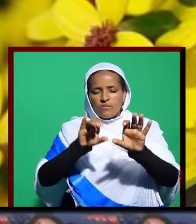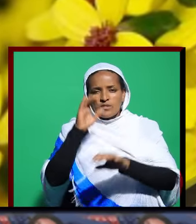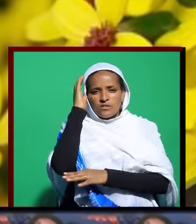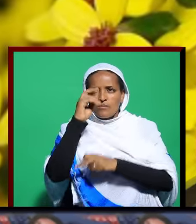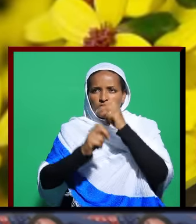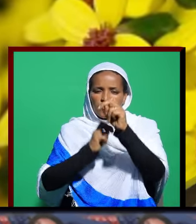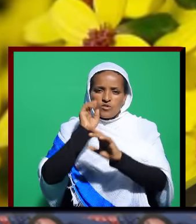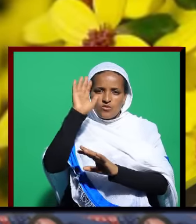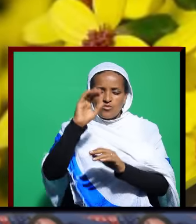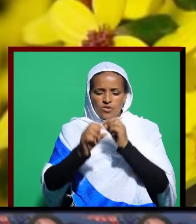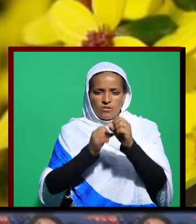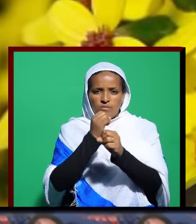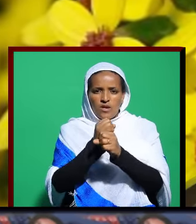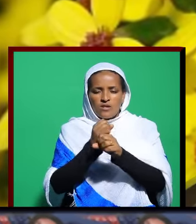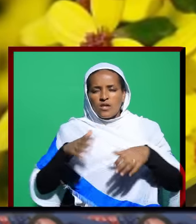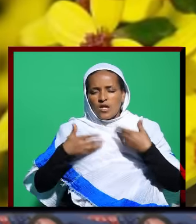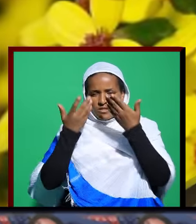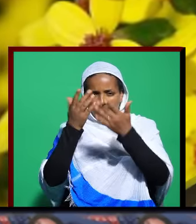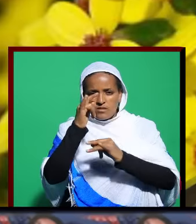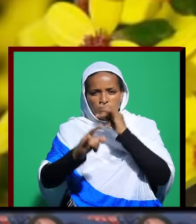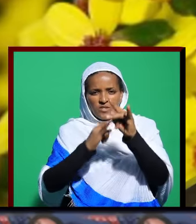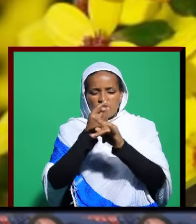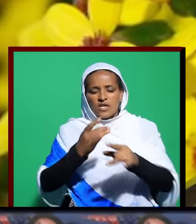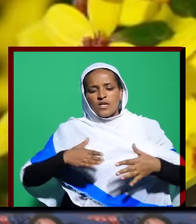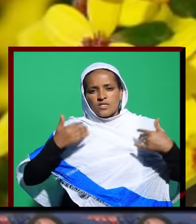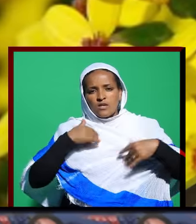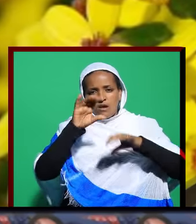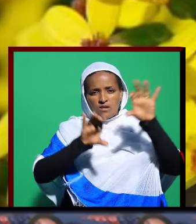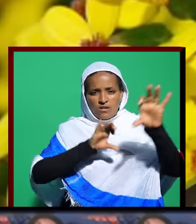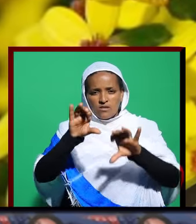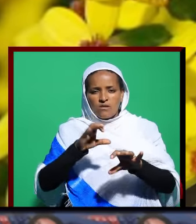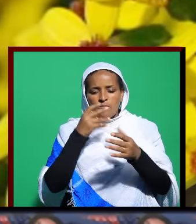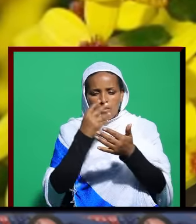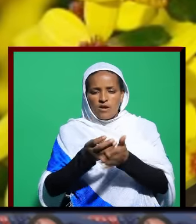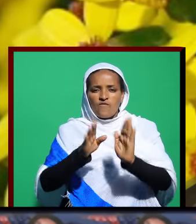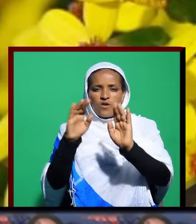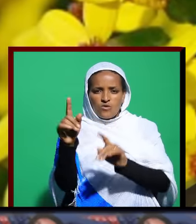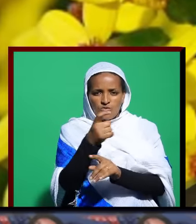ይገባል። ፈጣሪያችን በቸርነቱ እድሜያችንን የንስሐ ዘመናችንን